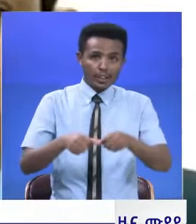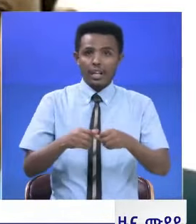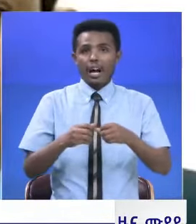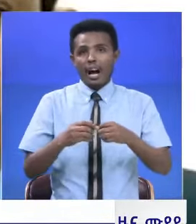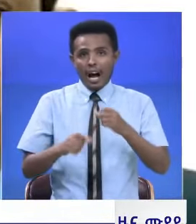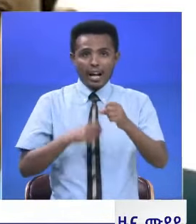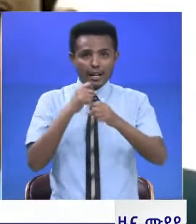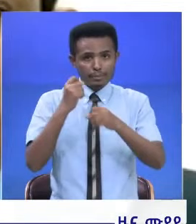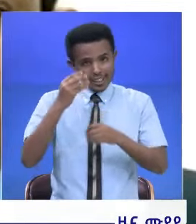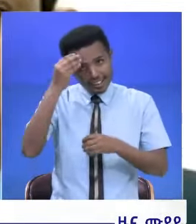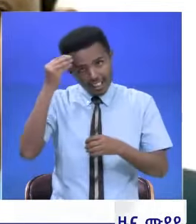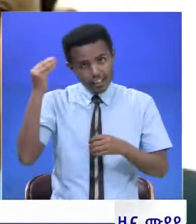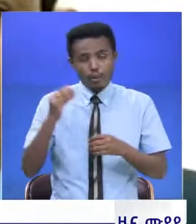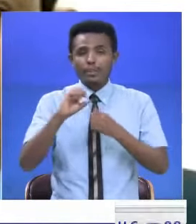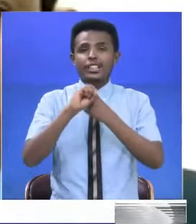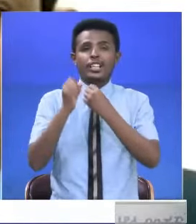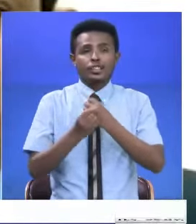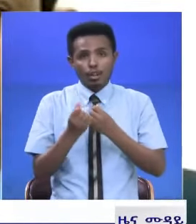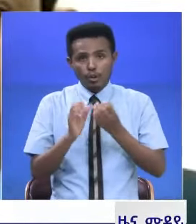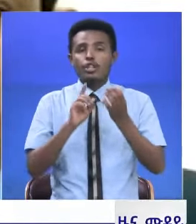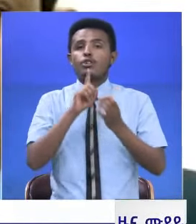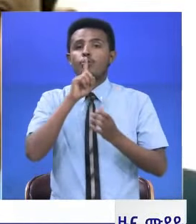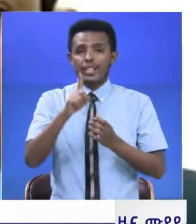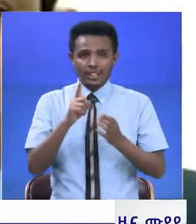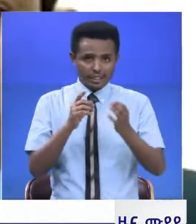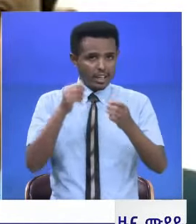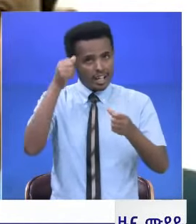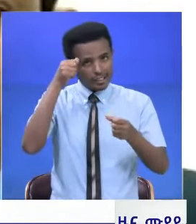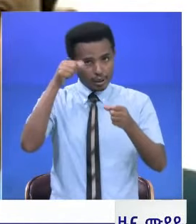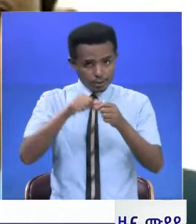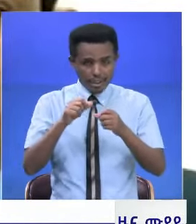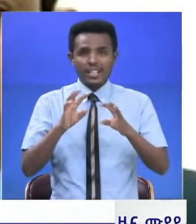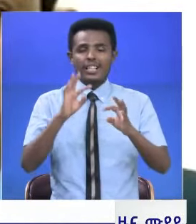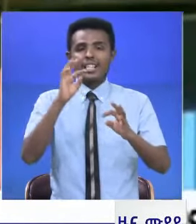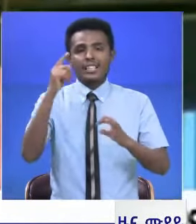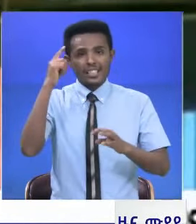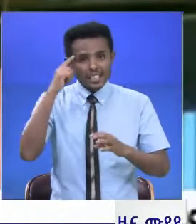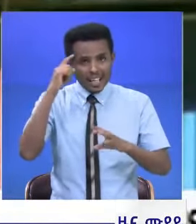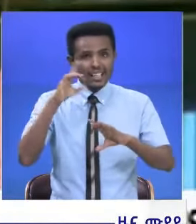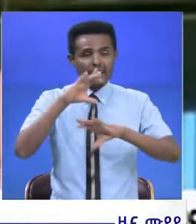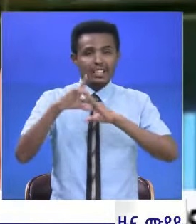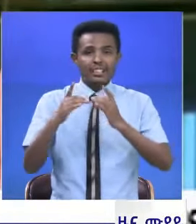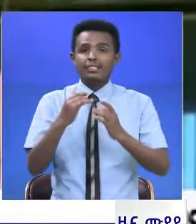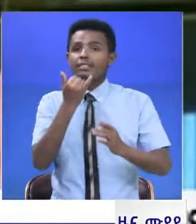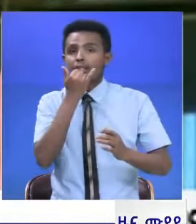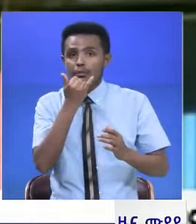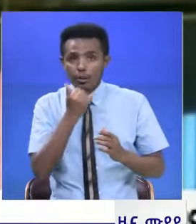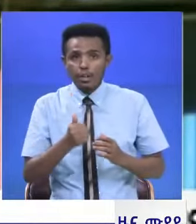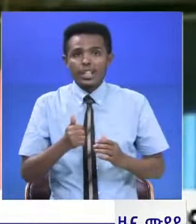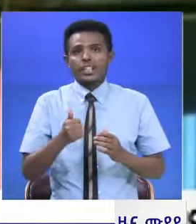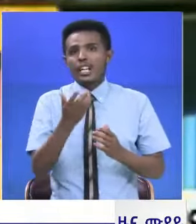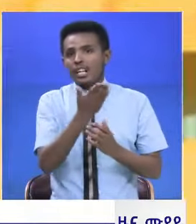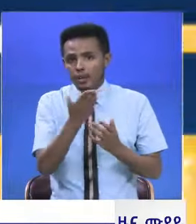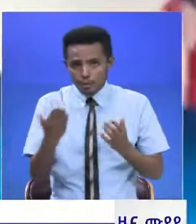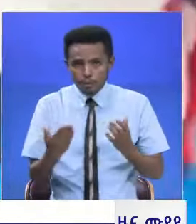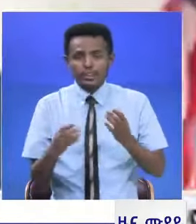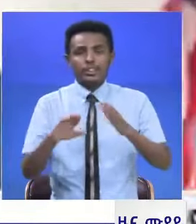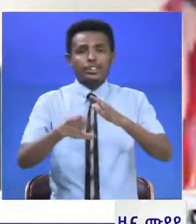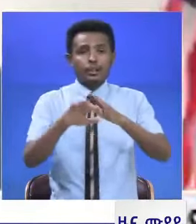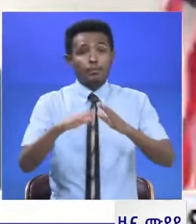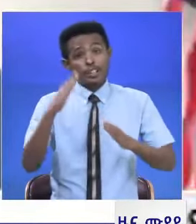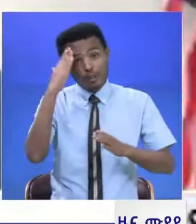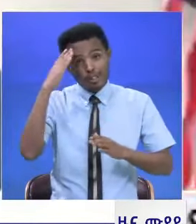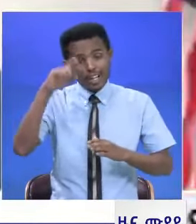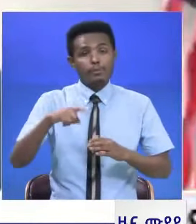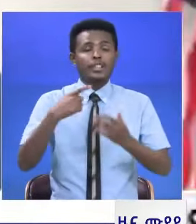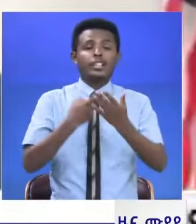የዘነጋውን መሰረታዊነት አስተውሷል። በትግራይ ክልል ለተፈጸመው ጥፋት ሁሉ የነገሩ ስር መታወቅ አለበት፣ ይህም ህወሃት